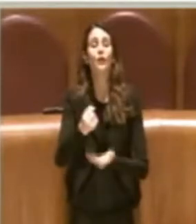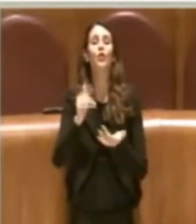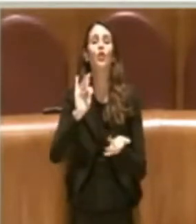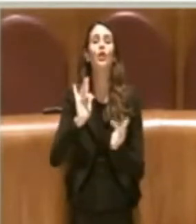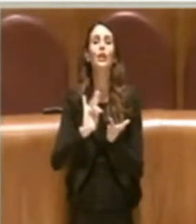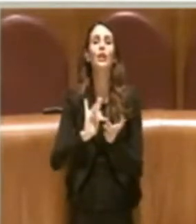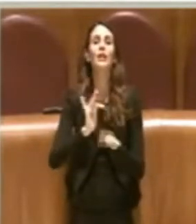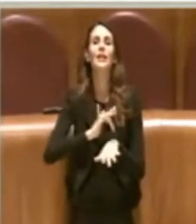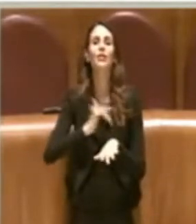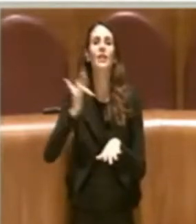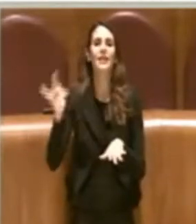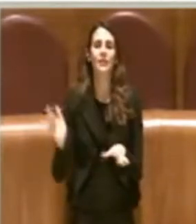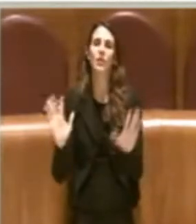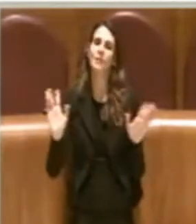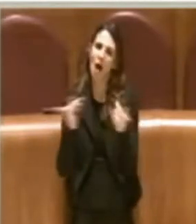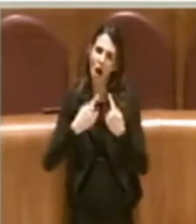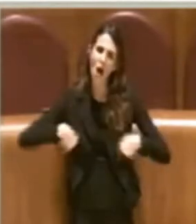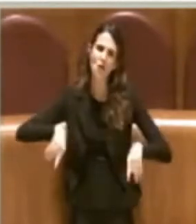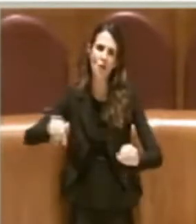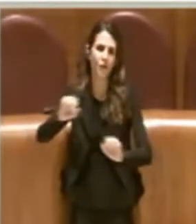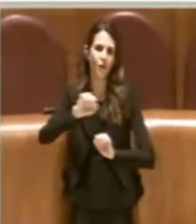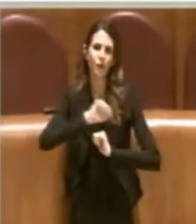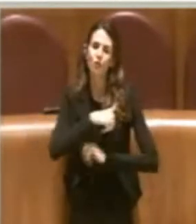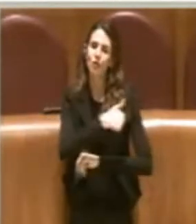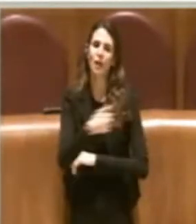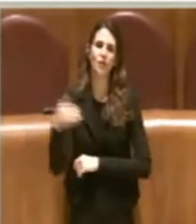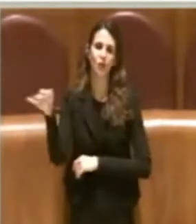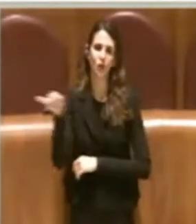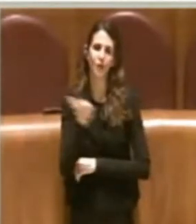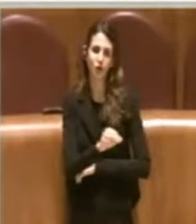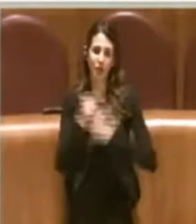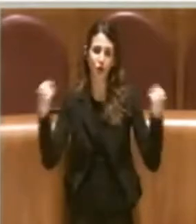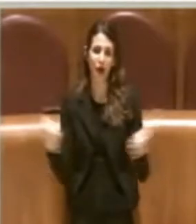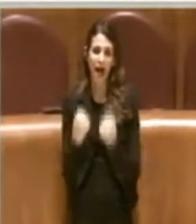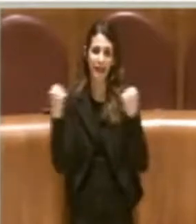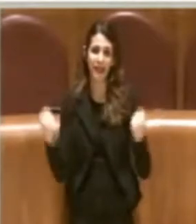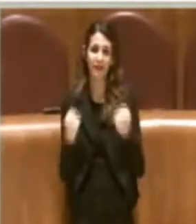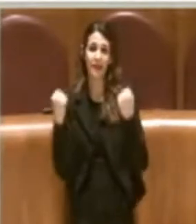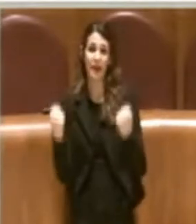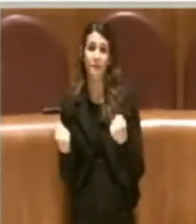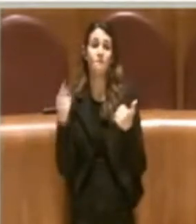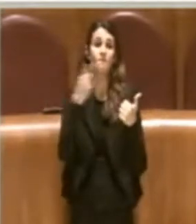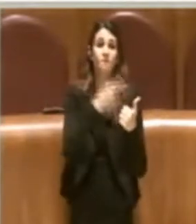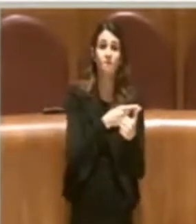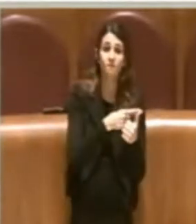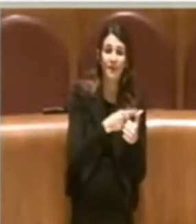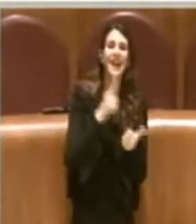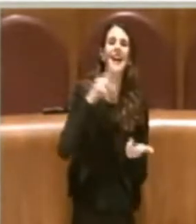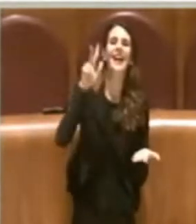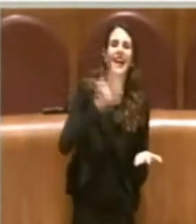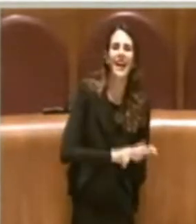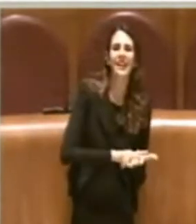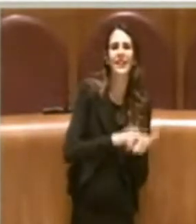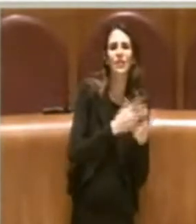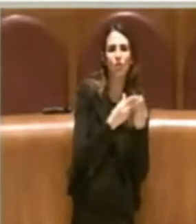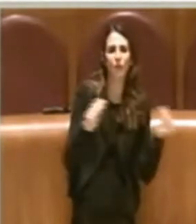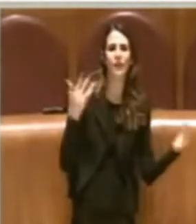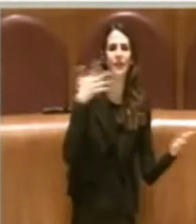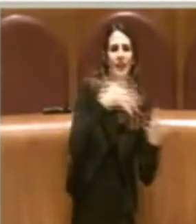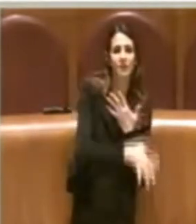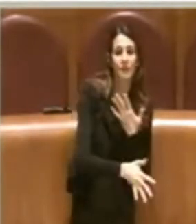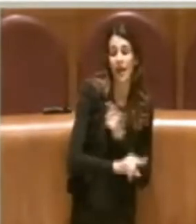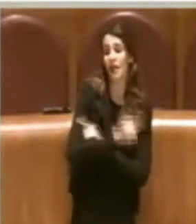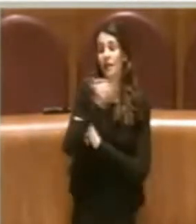ma noi crediamo molto a questo tipo di attività che da un lato garantiscono una maggiore trasparenza, però